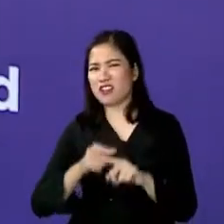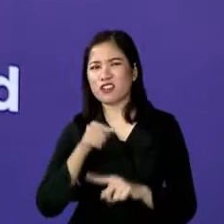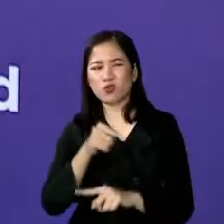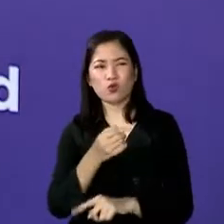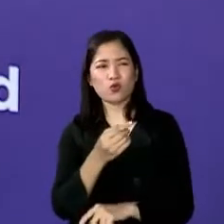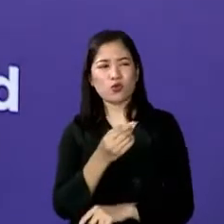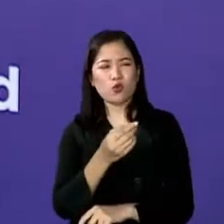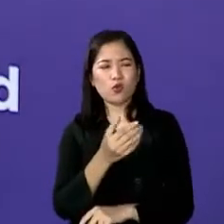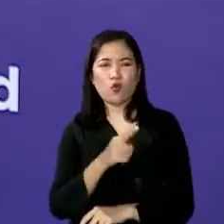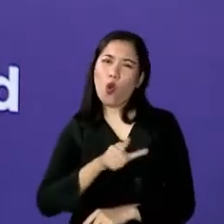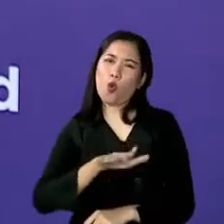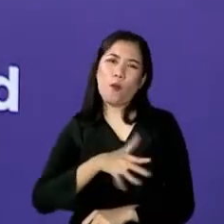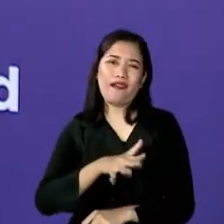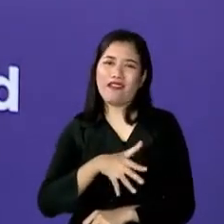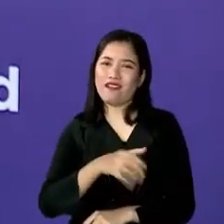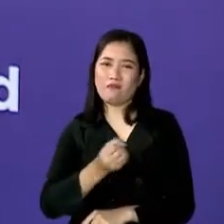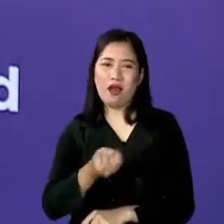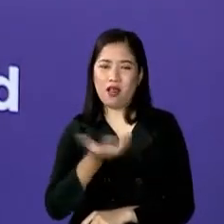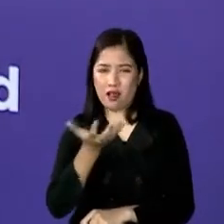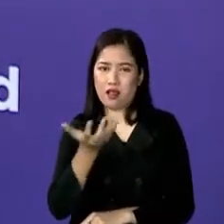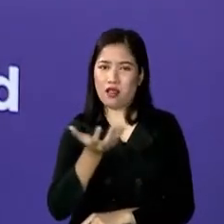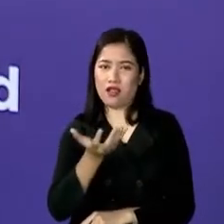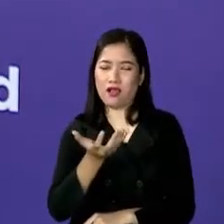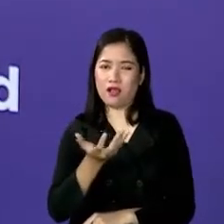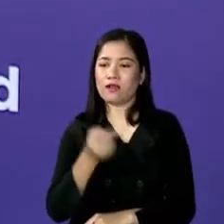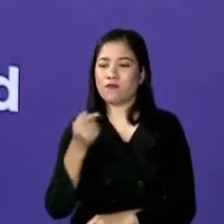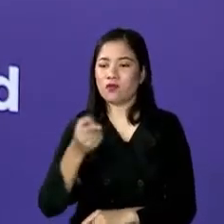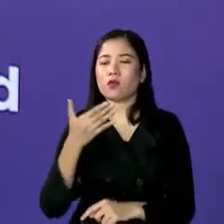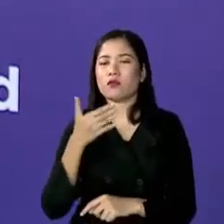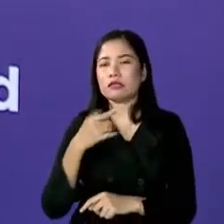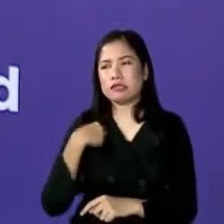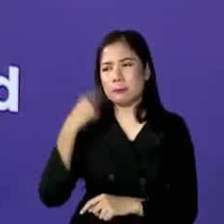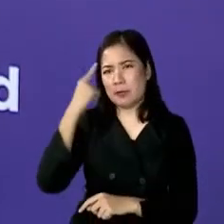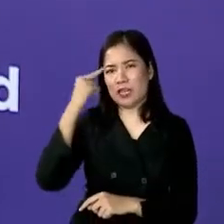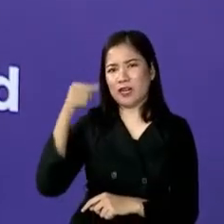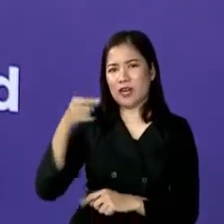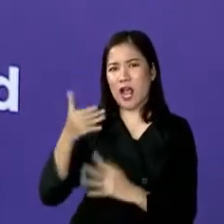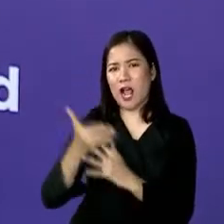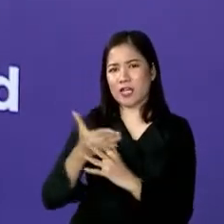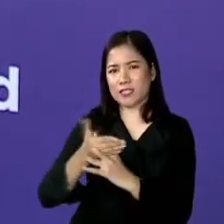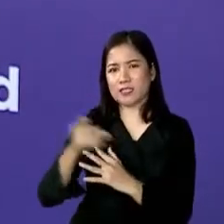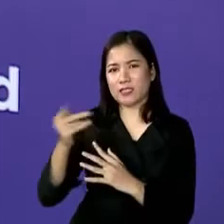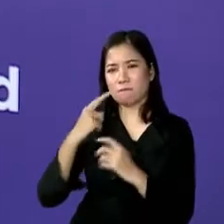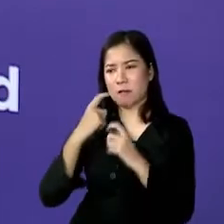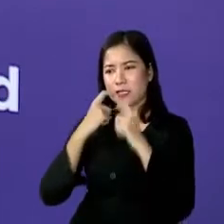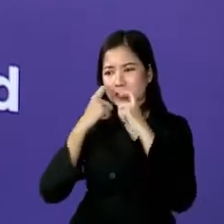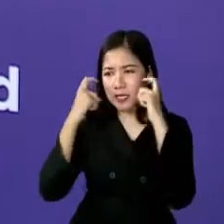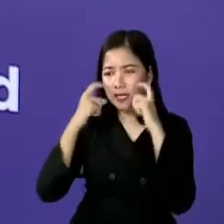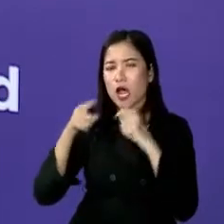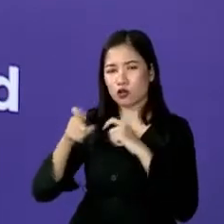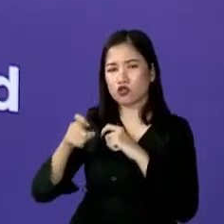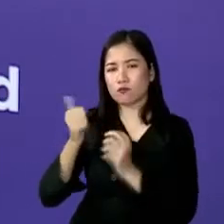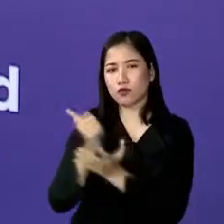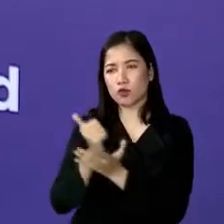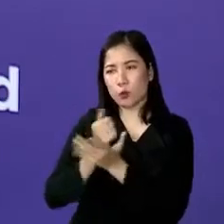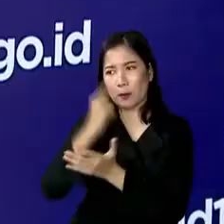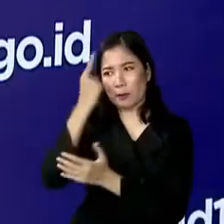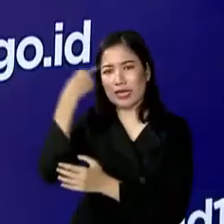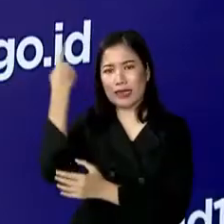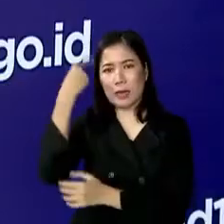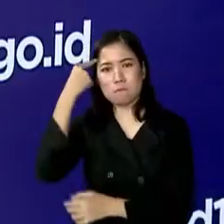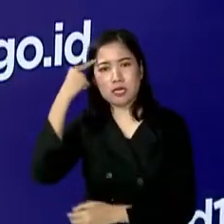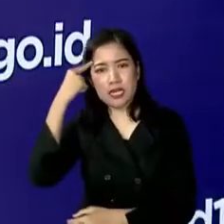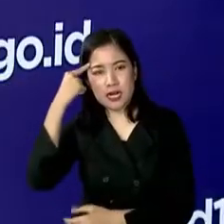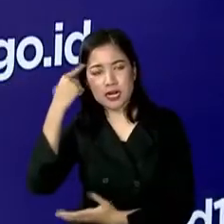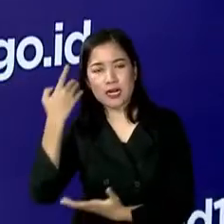bagi masyarakat yang terutama yang menengah-bawah jadi saya kira akses untuk mereka juga harus diperhatikan oleh pemerintah yang penting ya Nah